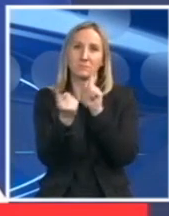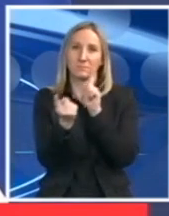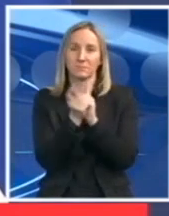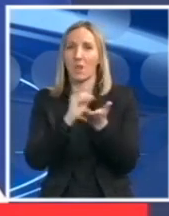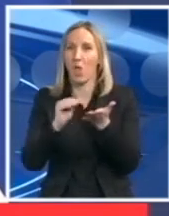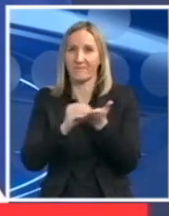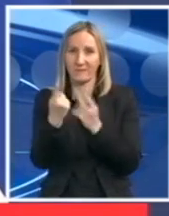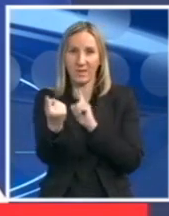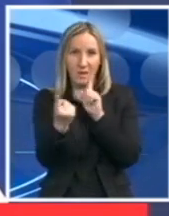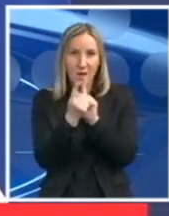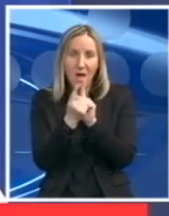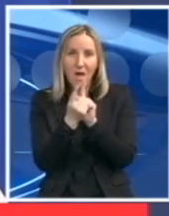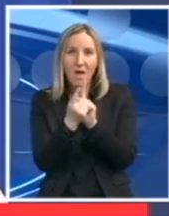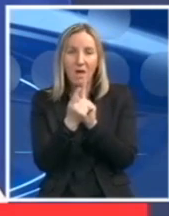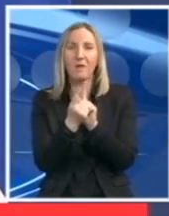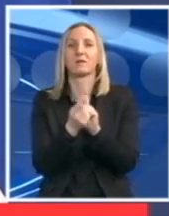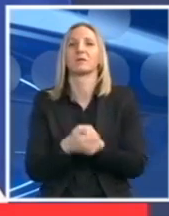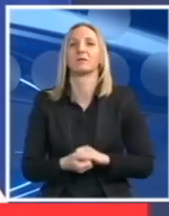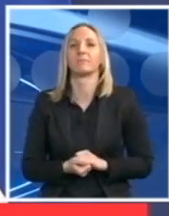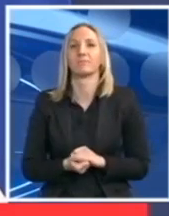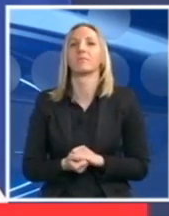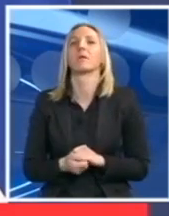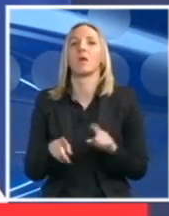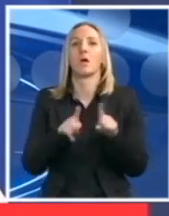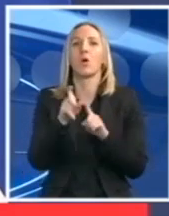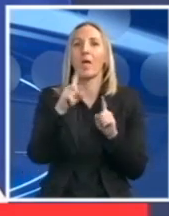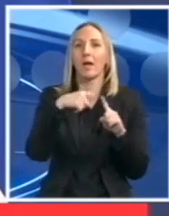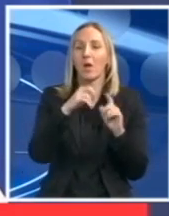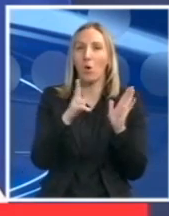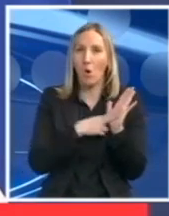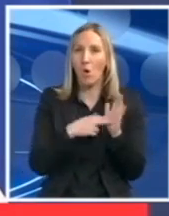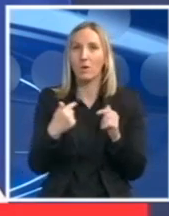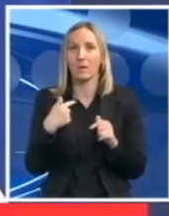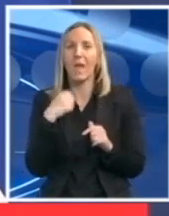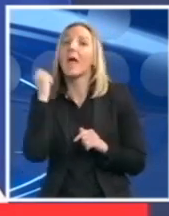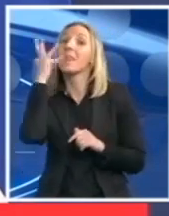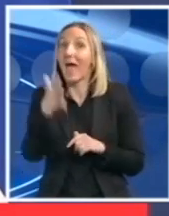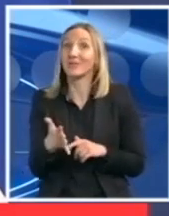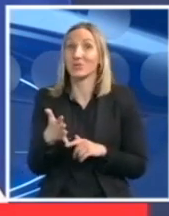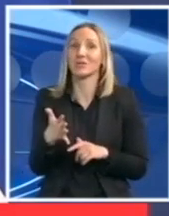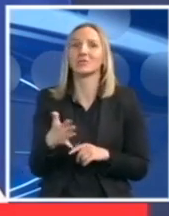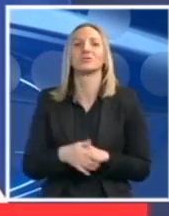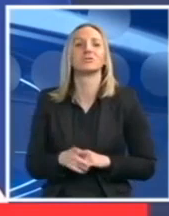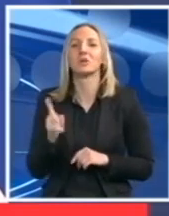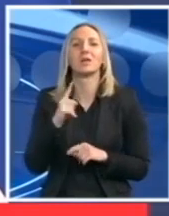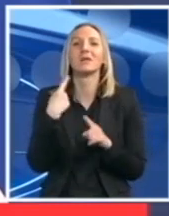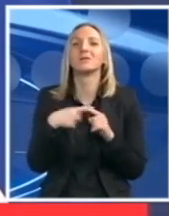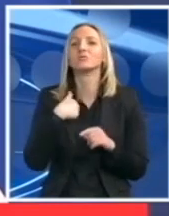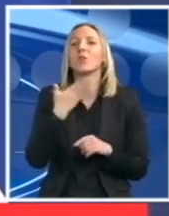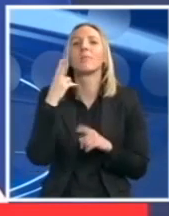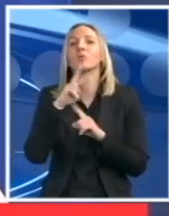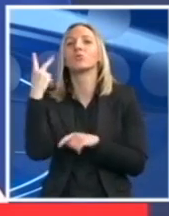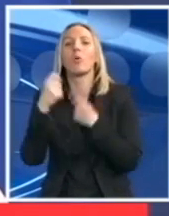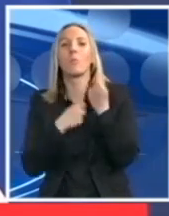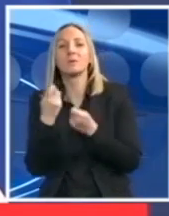u određeno vreme. Evo, kolega Kon i ja najčešće, to nije zato što nemamo nekog drugog posla, nego što